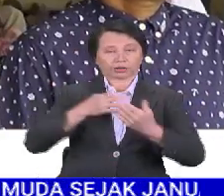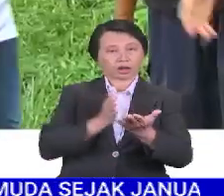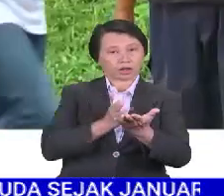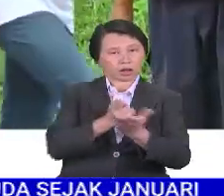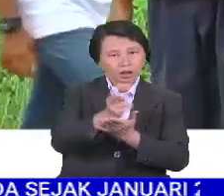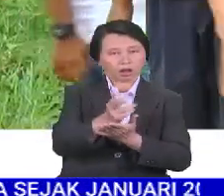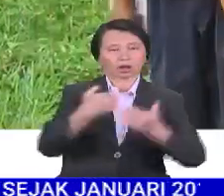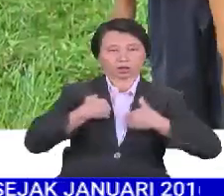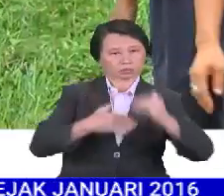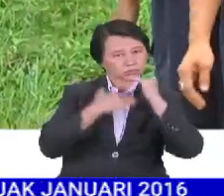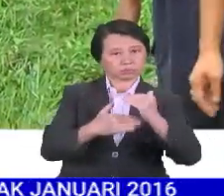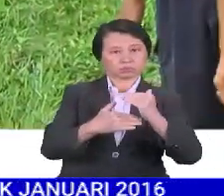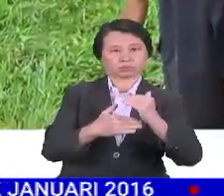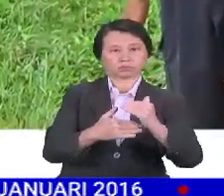batasannya.